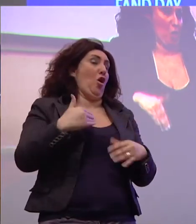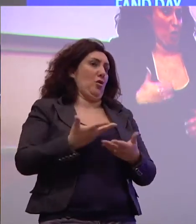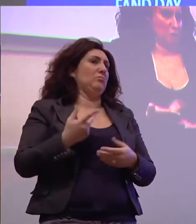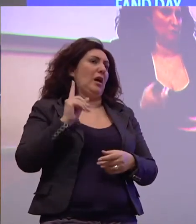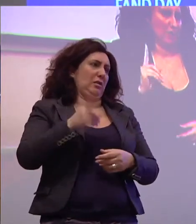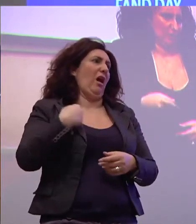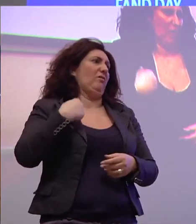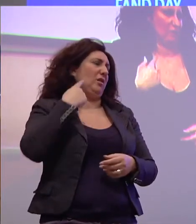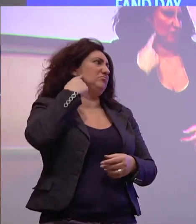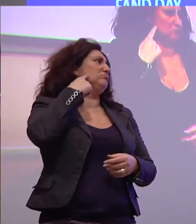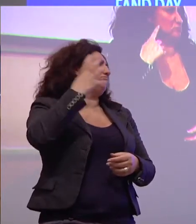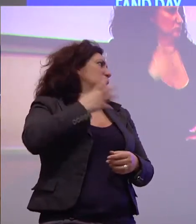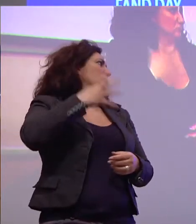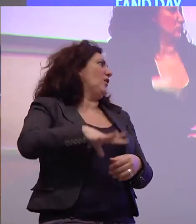fiero.